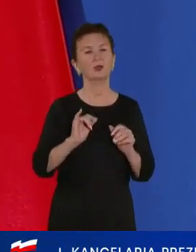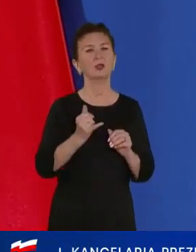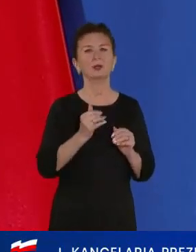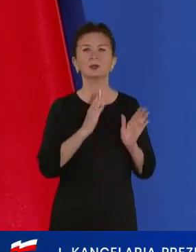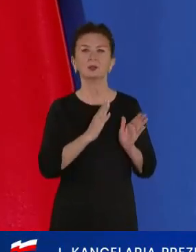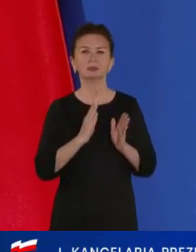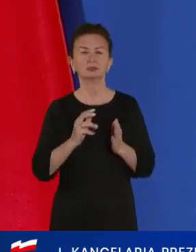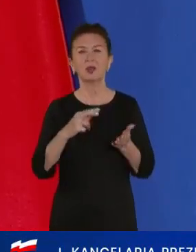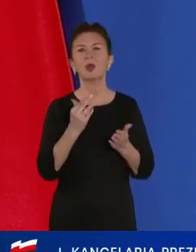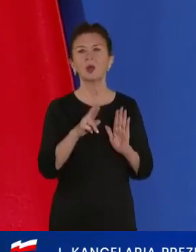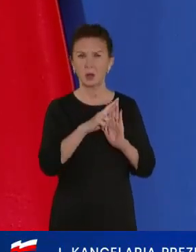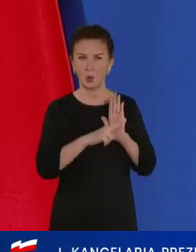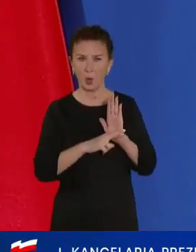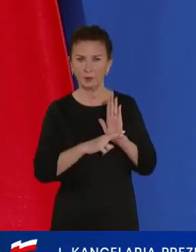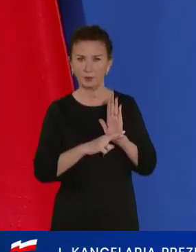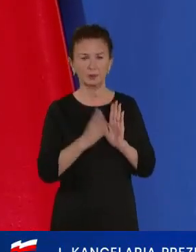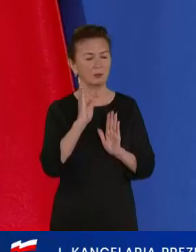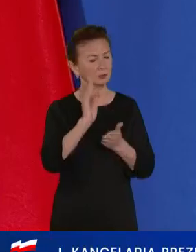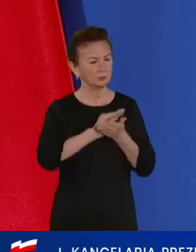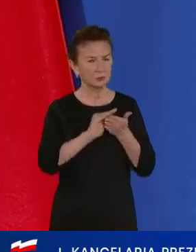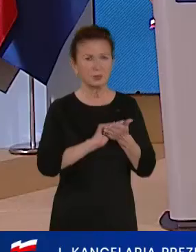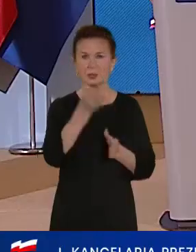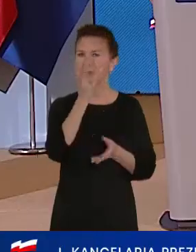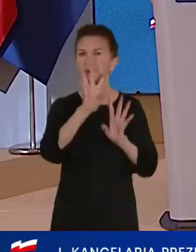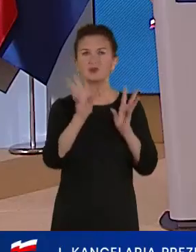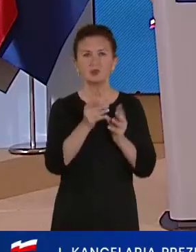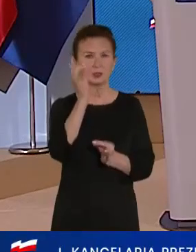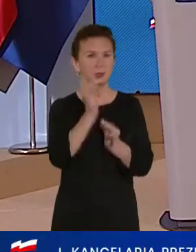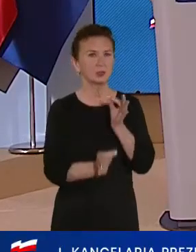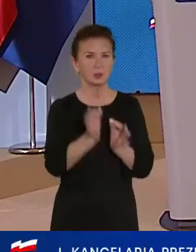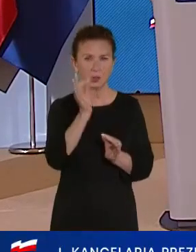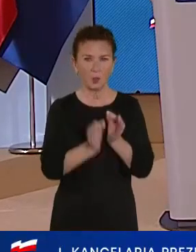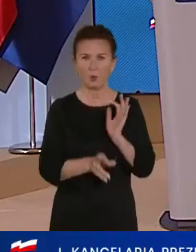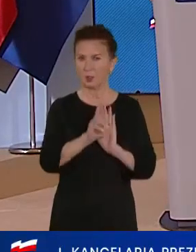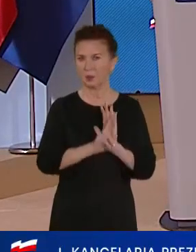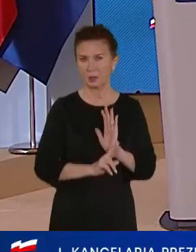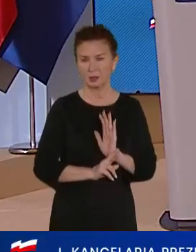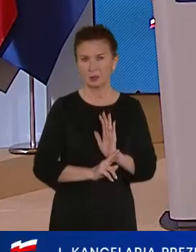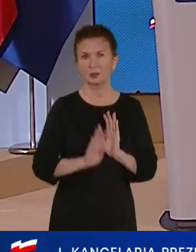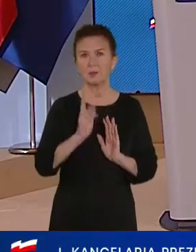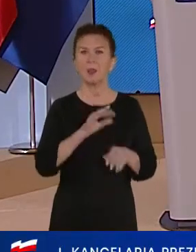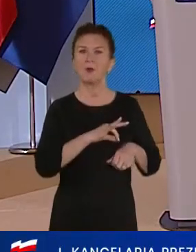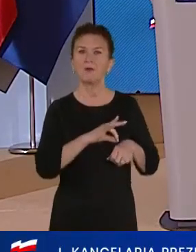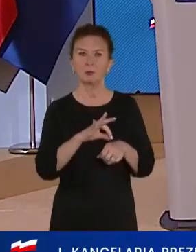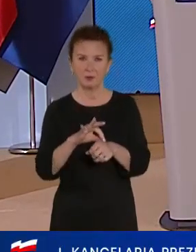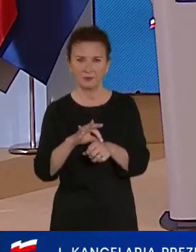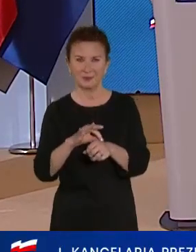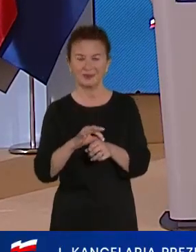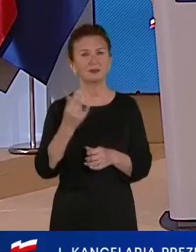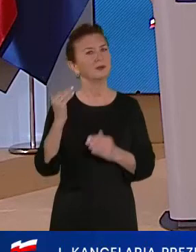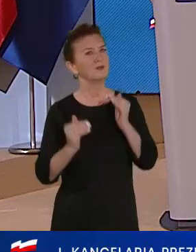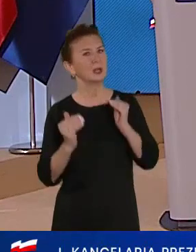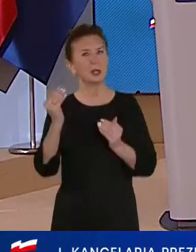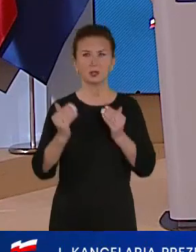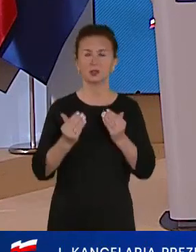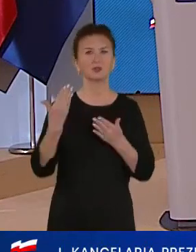regulacyjnych, który zawiera wszystkie szczegóły, wszystkie kategorie regulacji, które będą wprowadzane w zależności